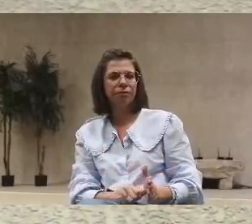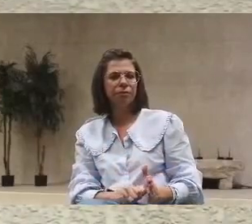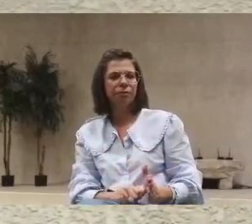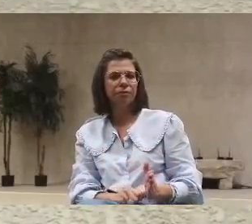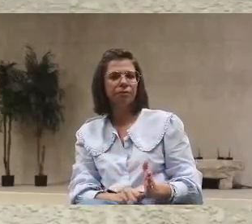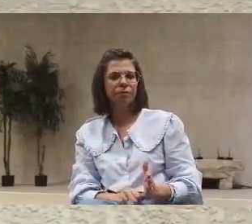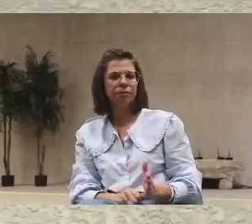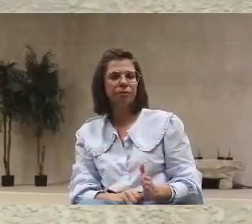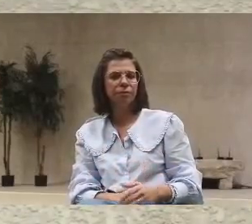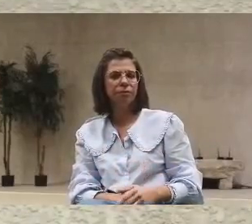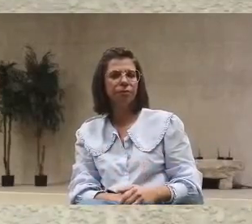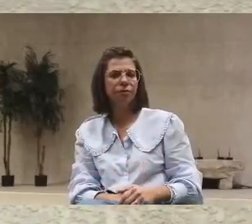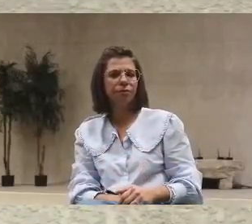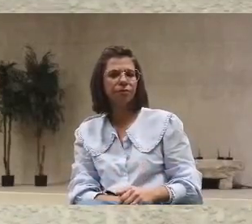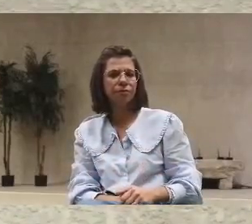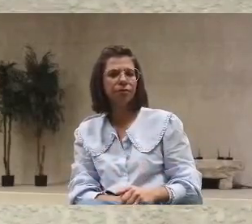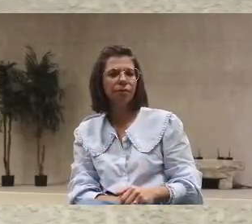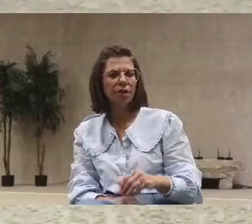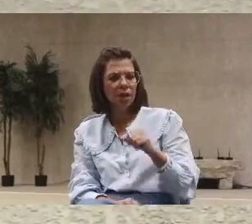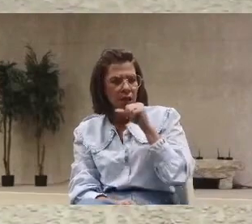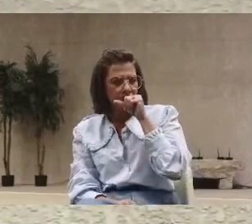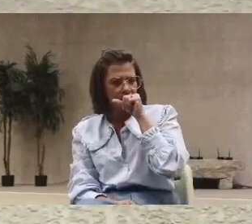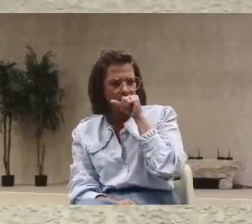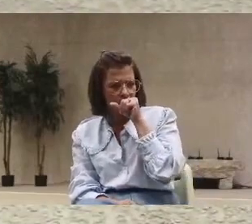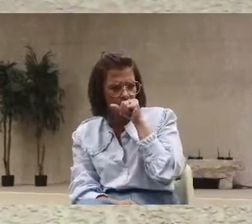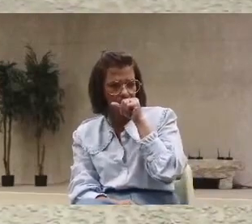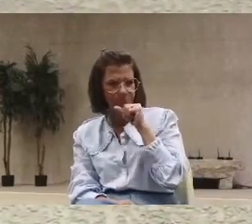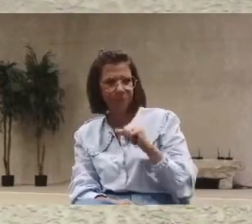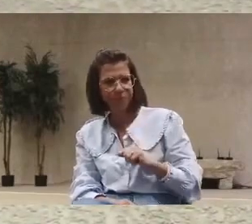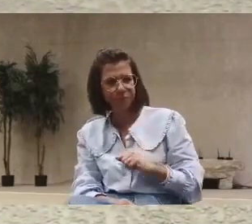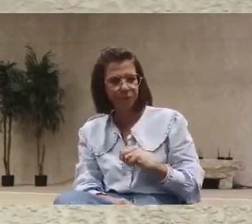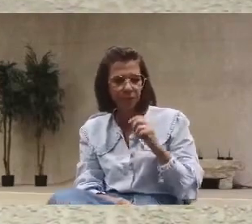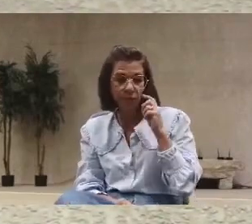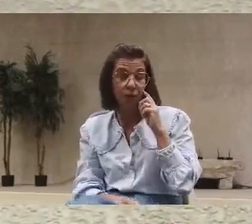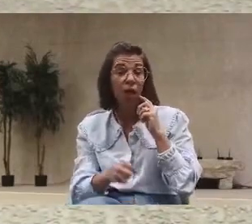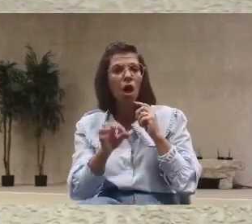motivationnel c'est à la mode aussi de toute façon il y a tout le temps des modes